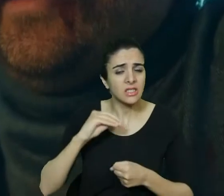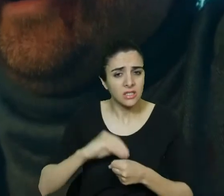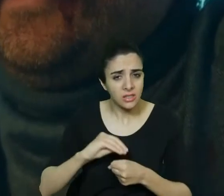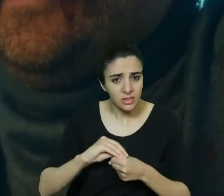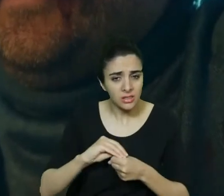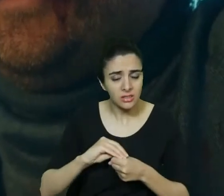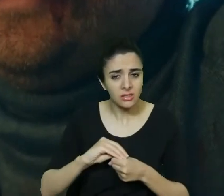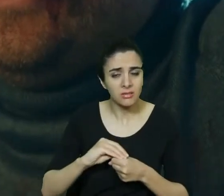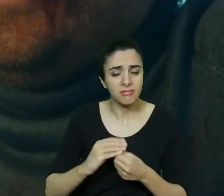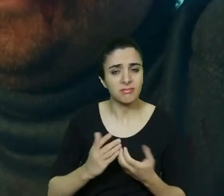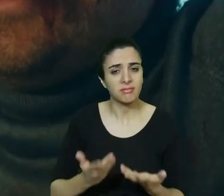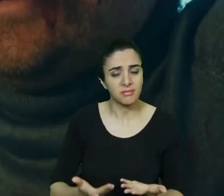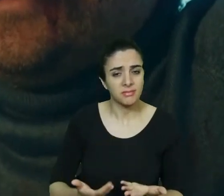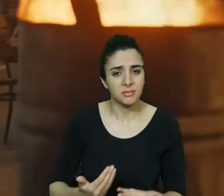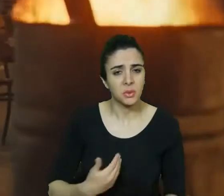ah ile